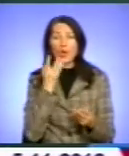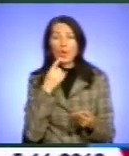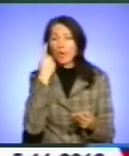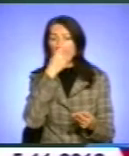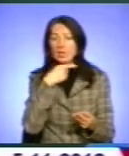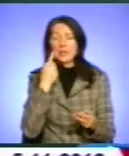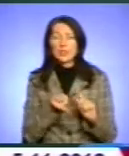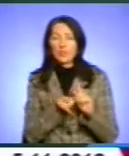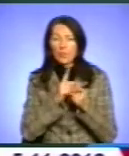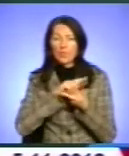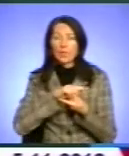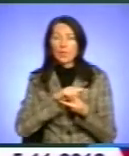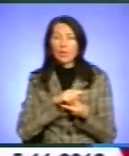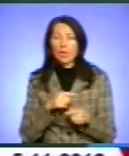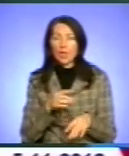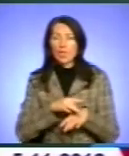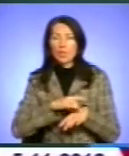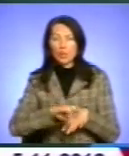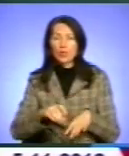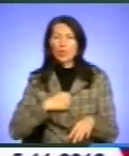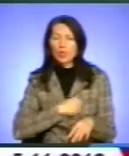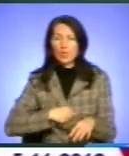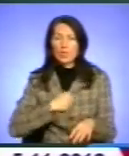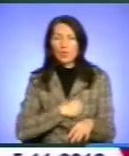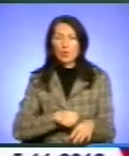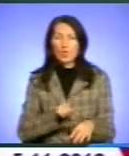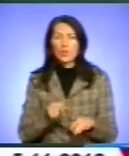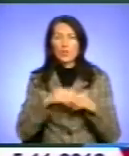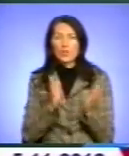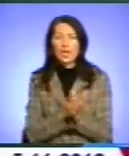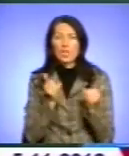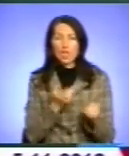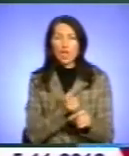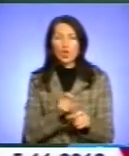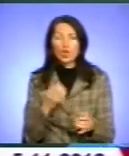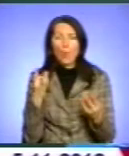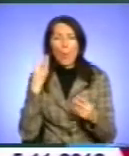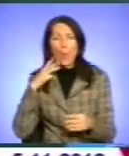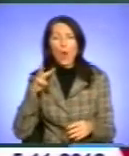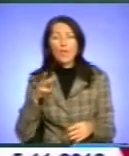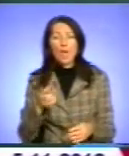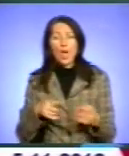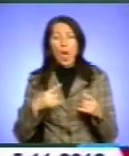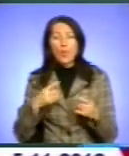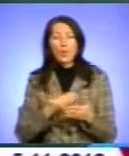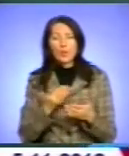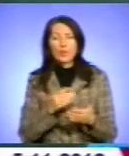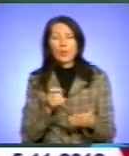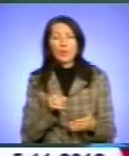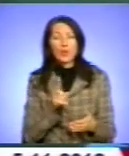люттю, спотворені злістю, або взагалі зараз дуже модно мультфільми, у яких не обличчя,